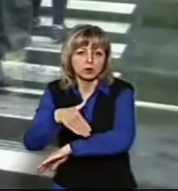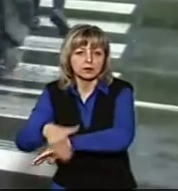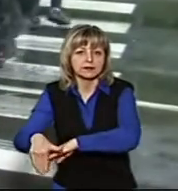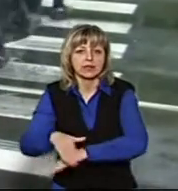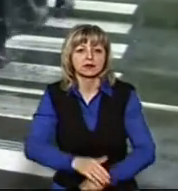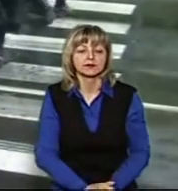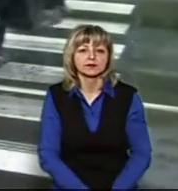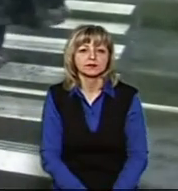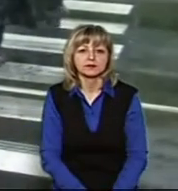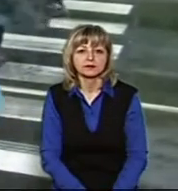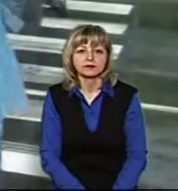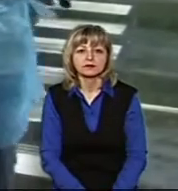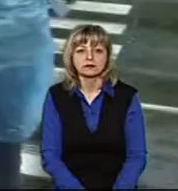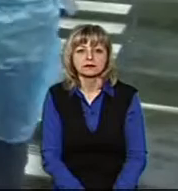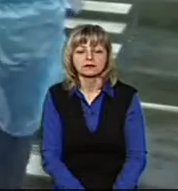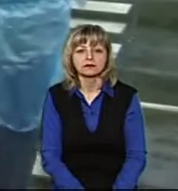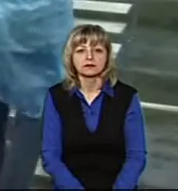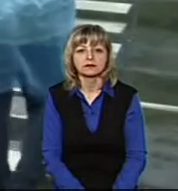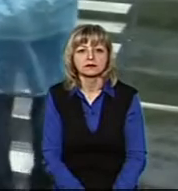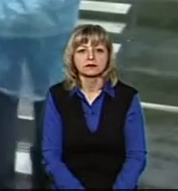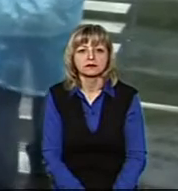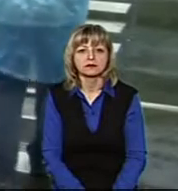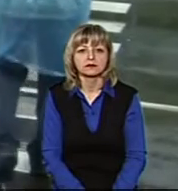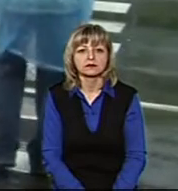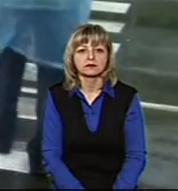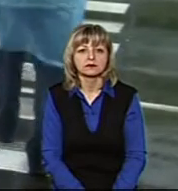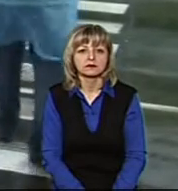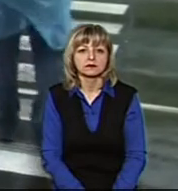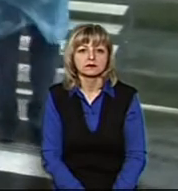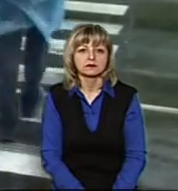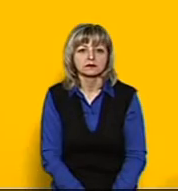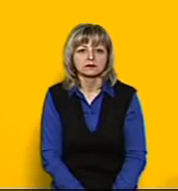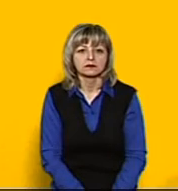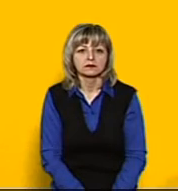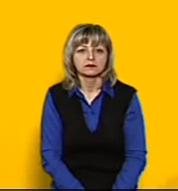Панасюк, Віктор Легенковський. Новини на Суспільному. Луцьк.